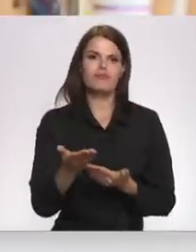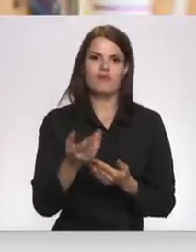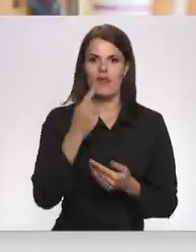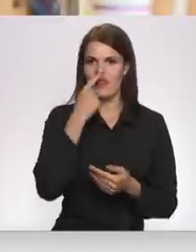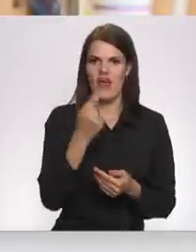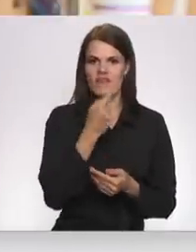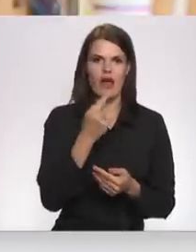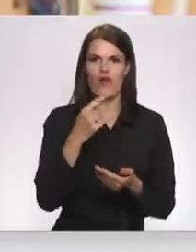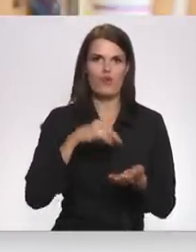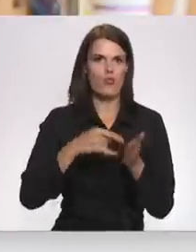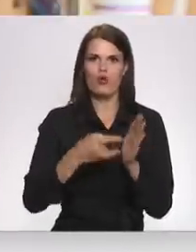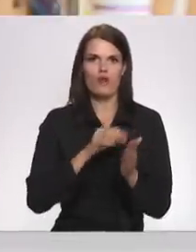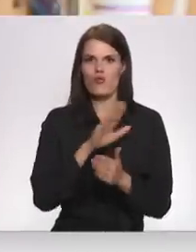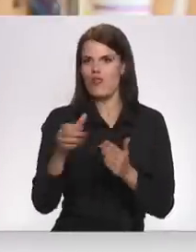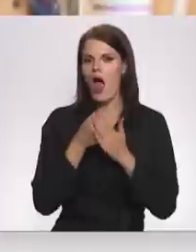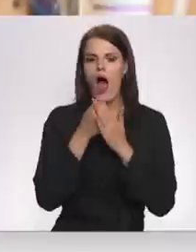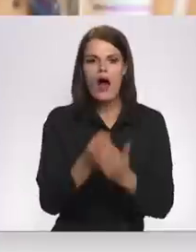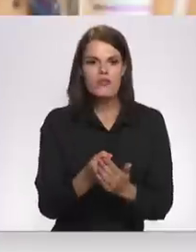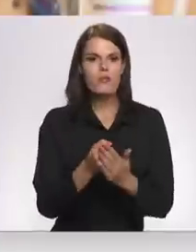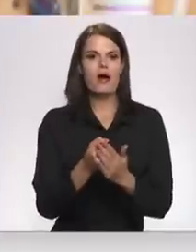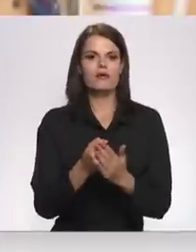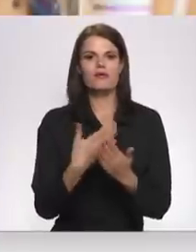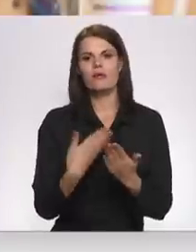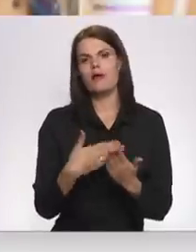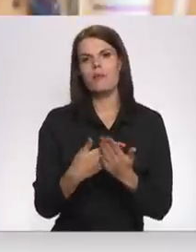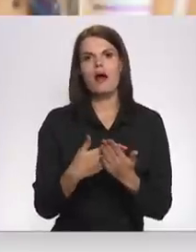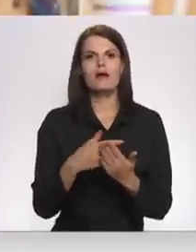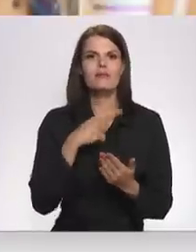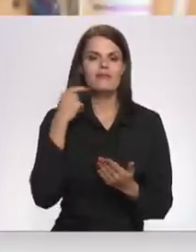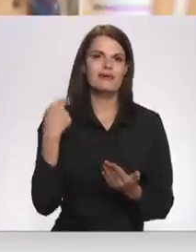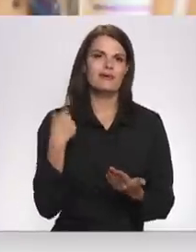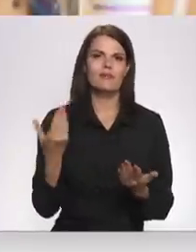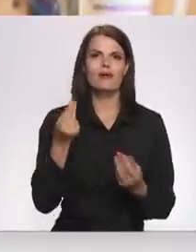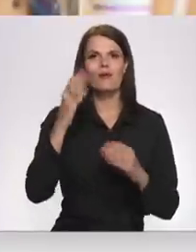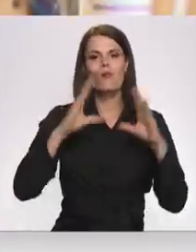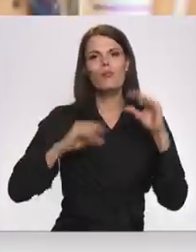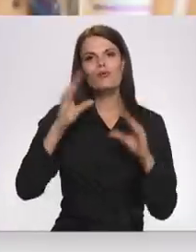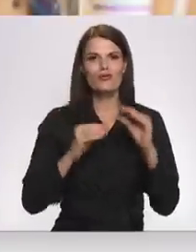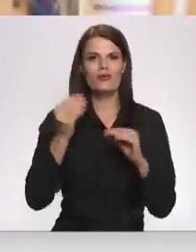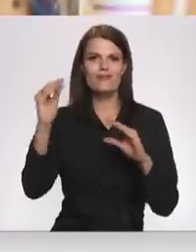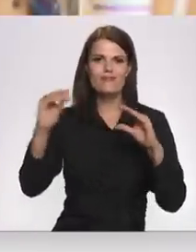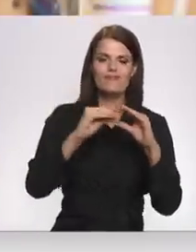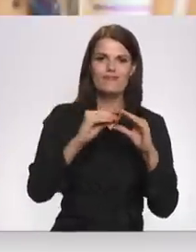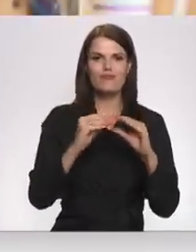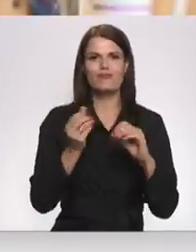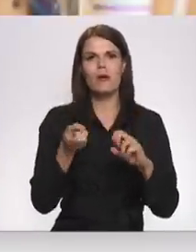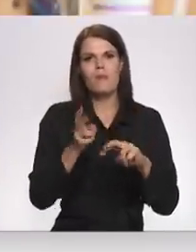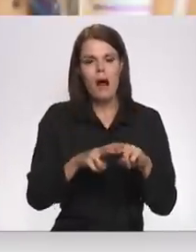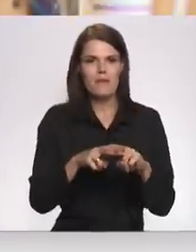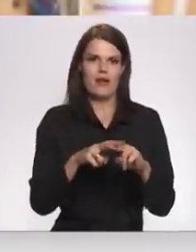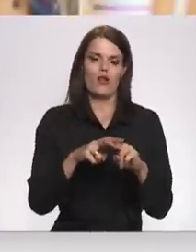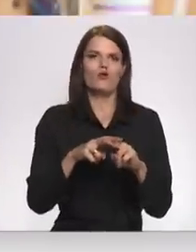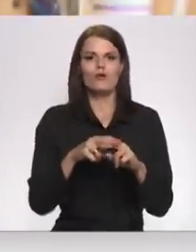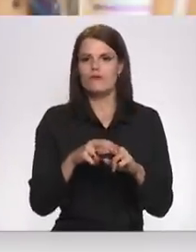neviens projekts netiks atbalstīts. Lai kādu budžetā kaut ko ieliktu katedrai, jau tā